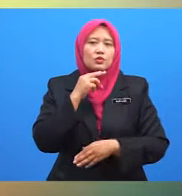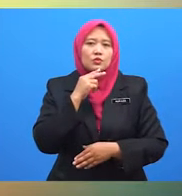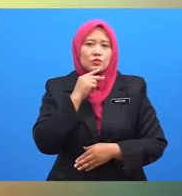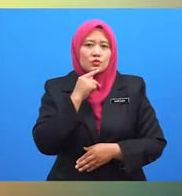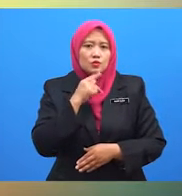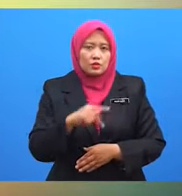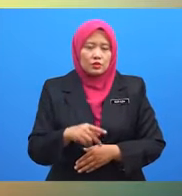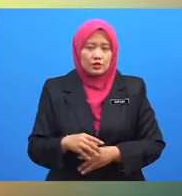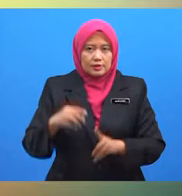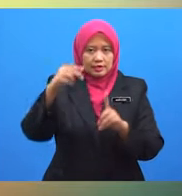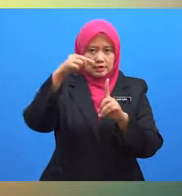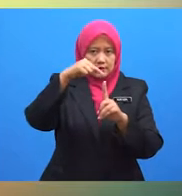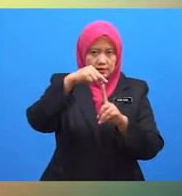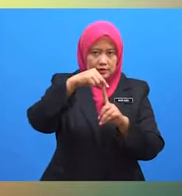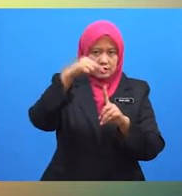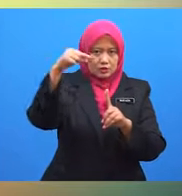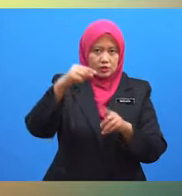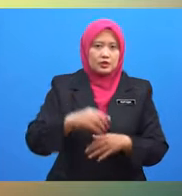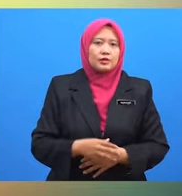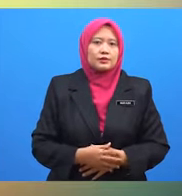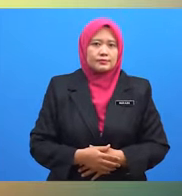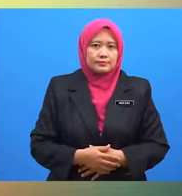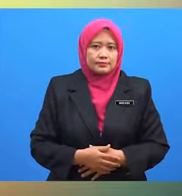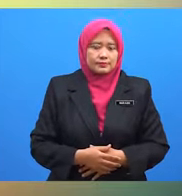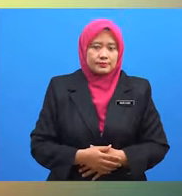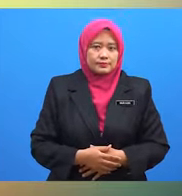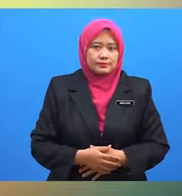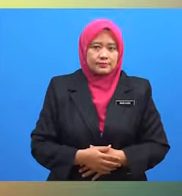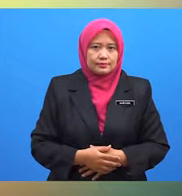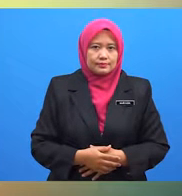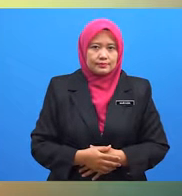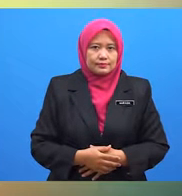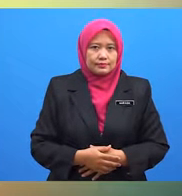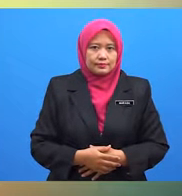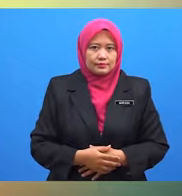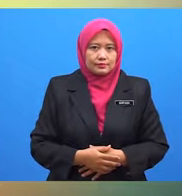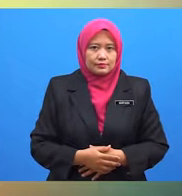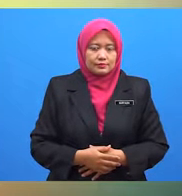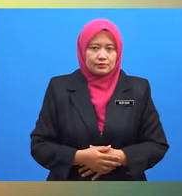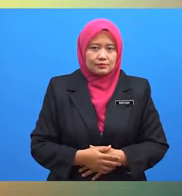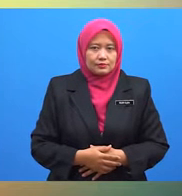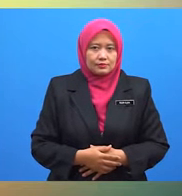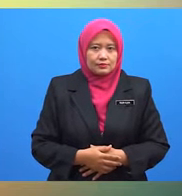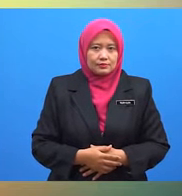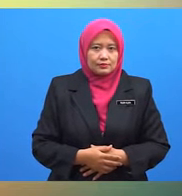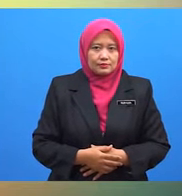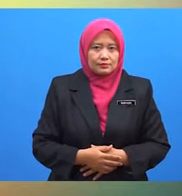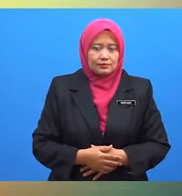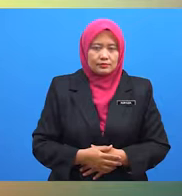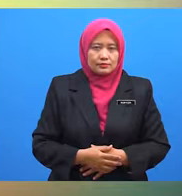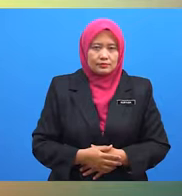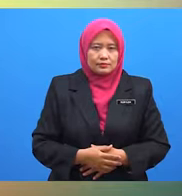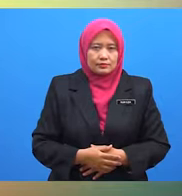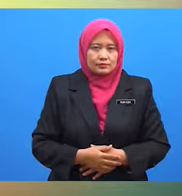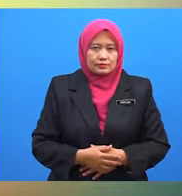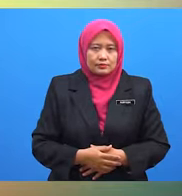B. Berkembang antara abad ke-7 hingga abad ke-13. C. Kosakata dan tulisannya